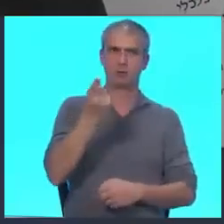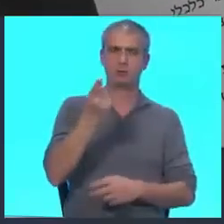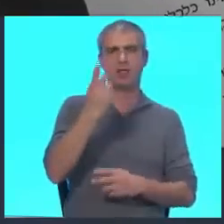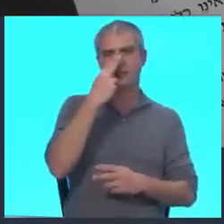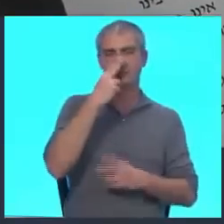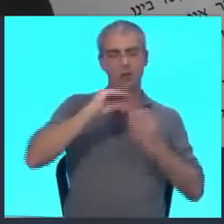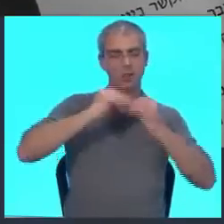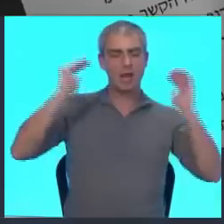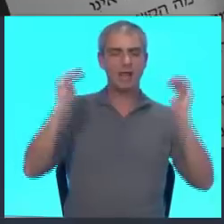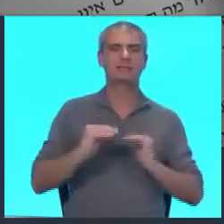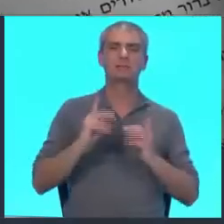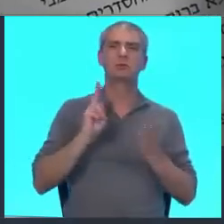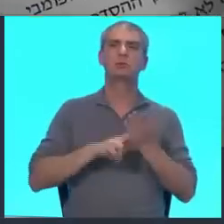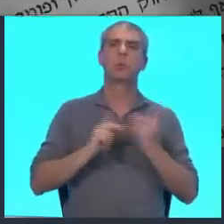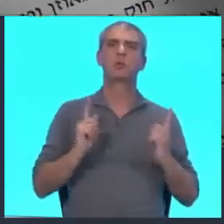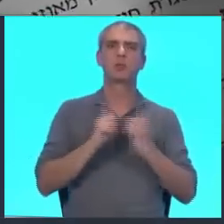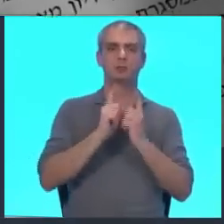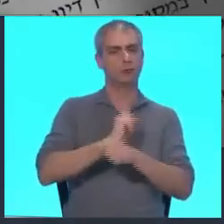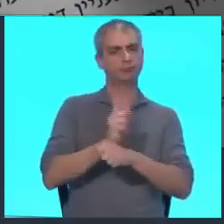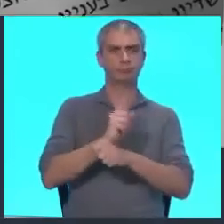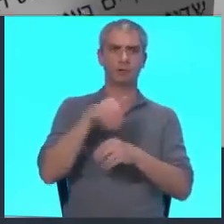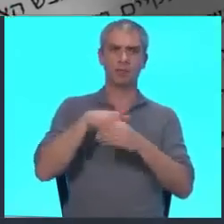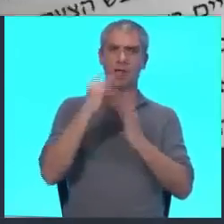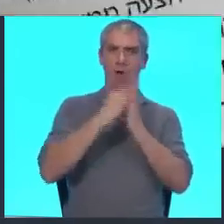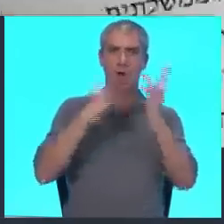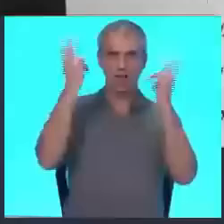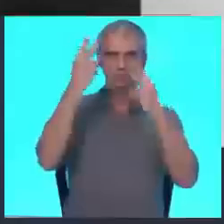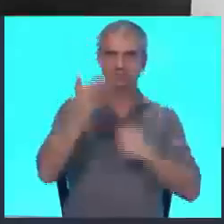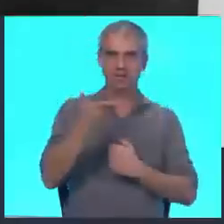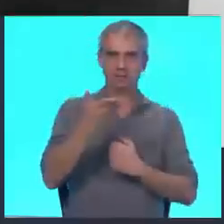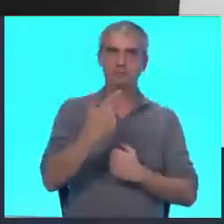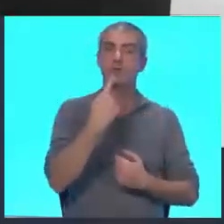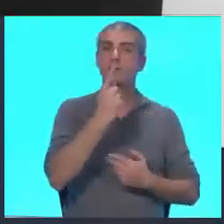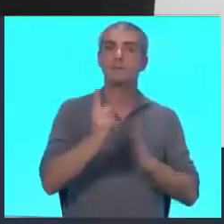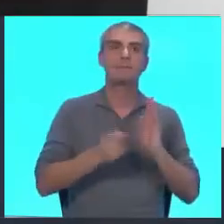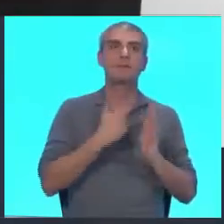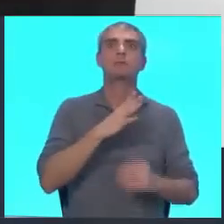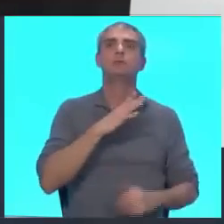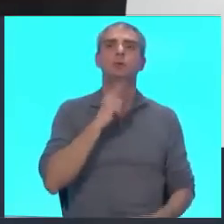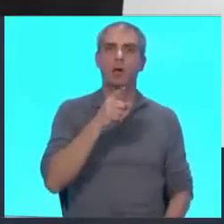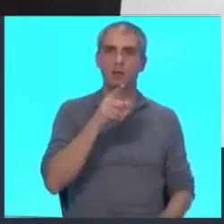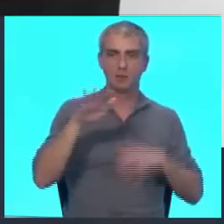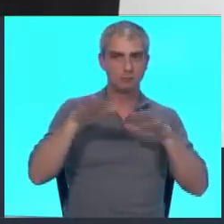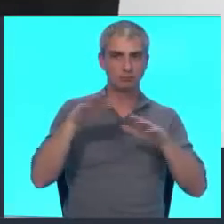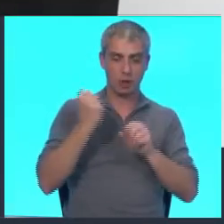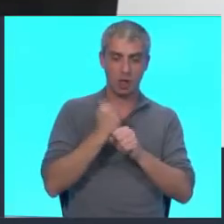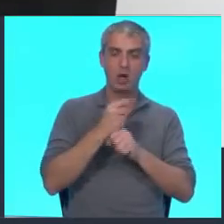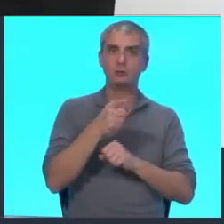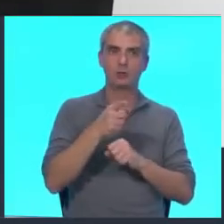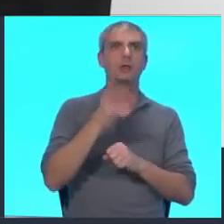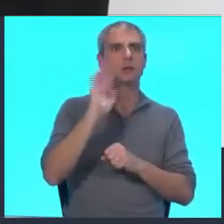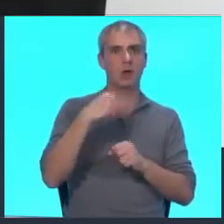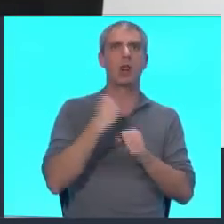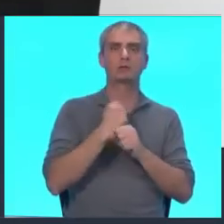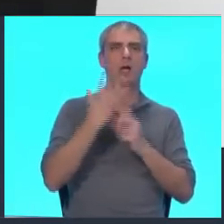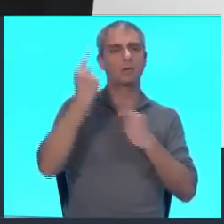את הזכות לנגישות במכתף דרך חוק ההסדרים. עוד הם כותבים, התקדים המסוכן הזה שהממשלה מקדמת עלוי להביא לגל